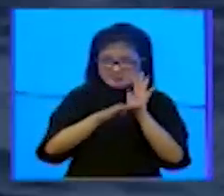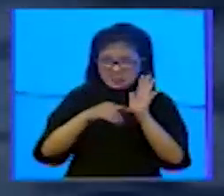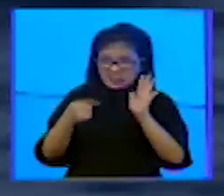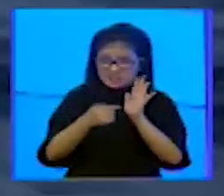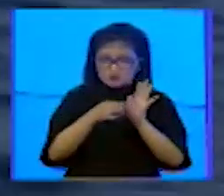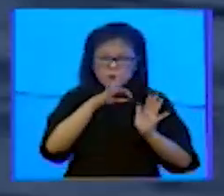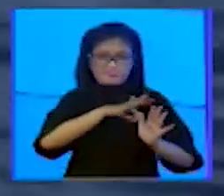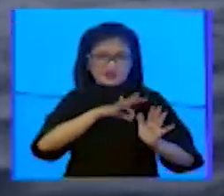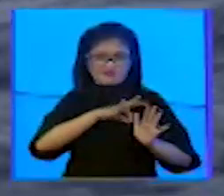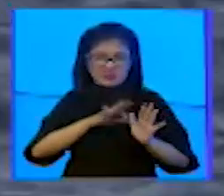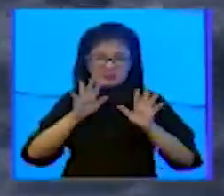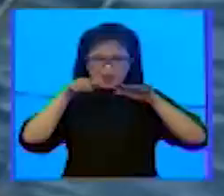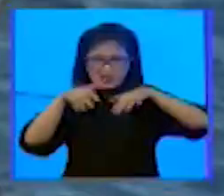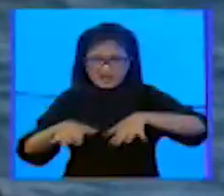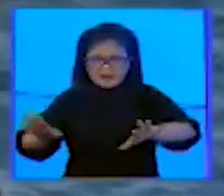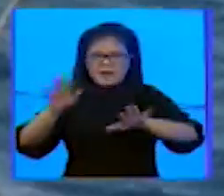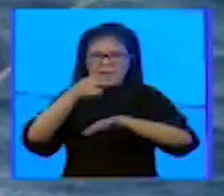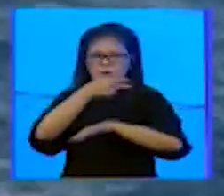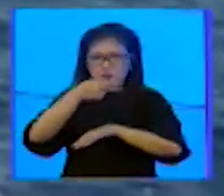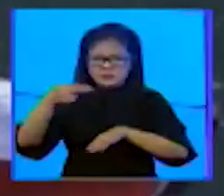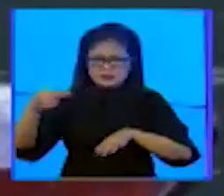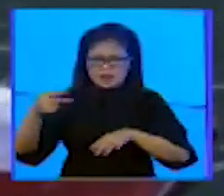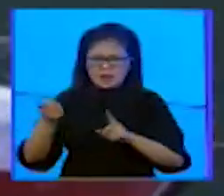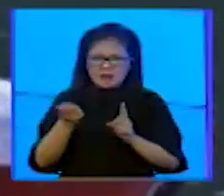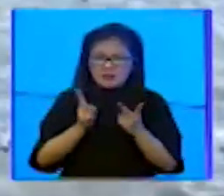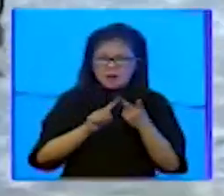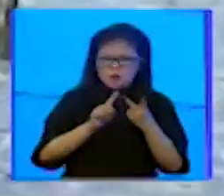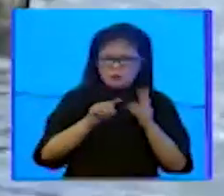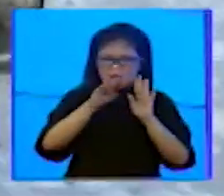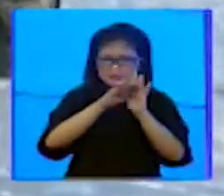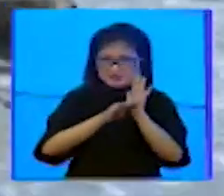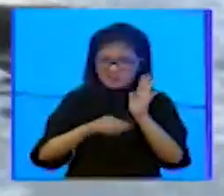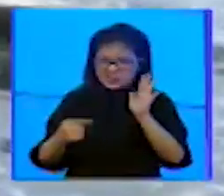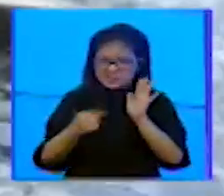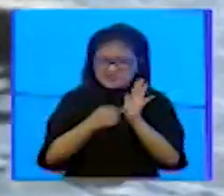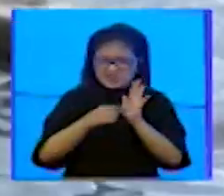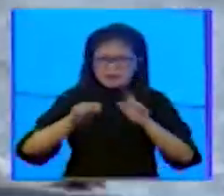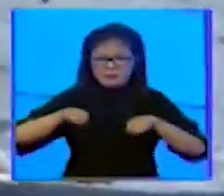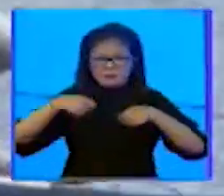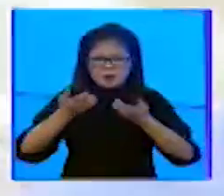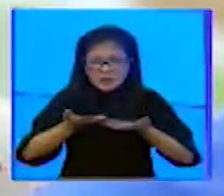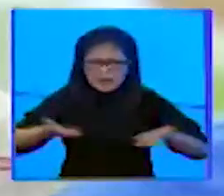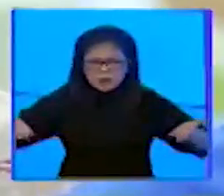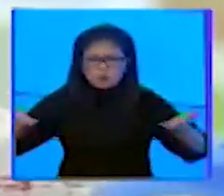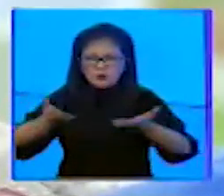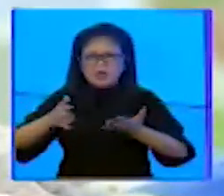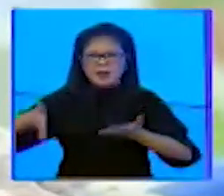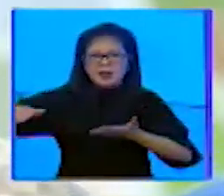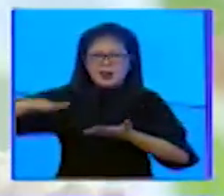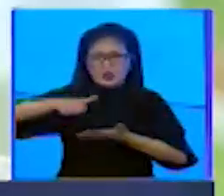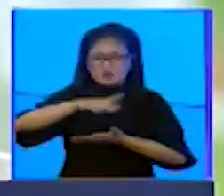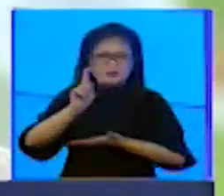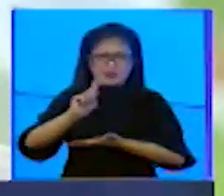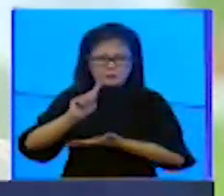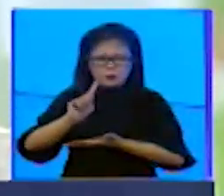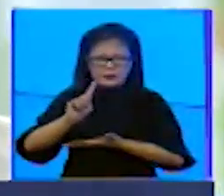bagi nelayan Indonesia. Dan yang kedua adalah bagaimana kebijakan ini tidak merusak lingkungan hidup. Kita tidak hanya melihat